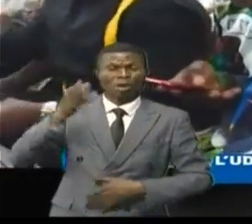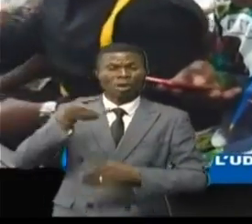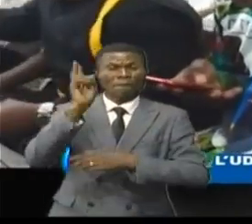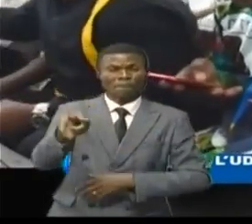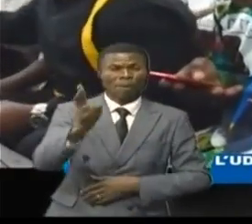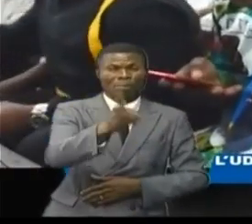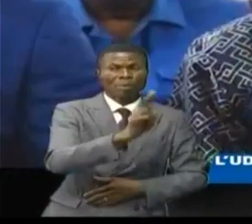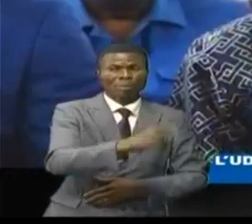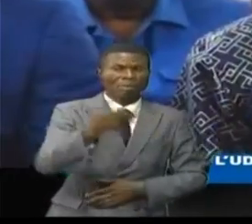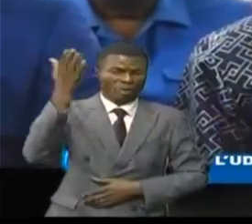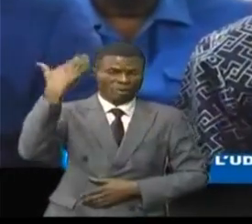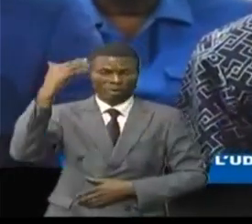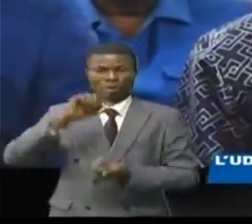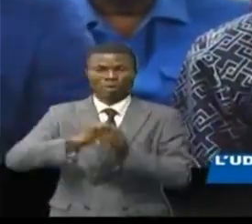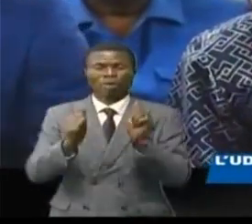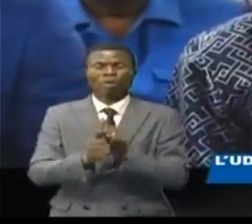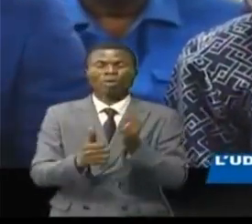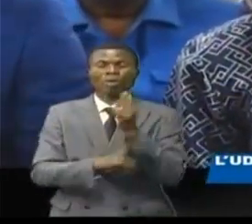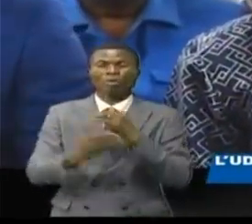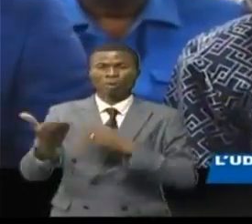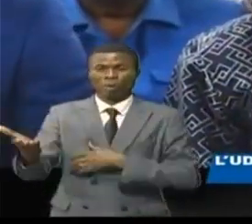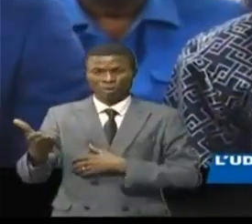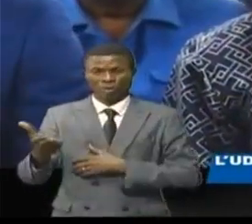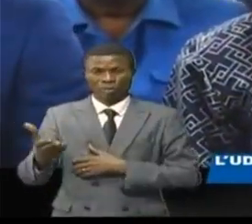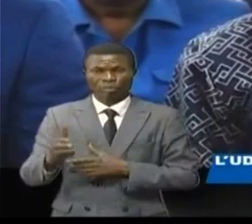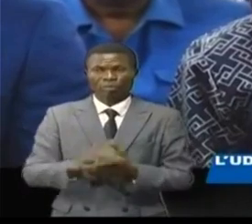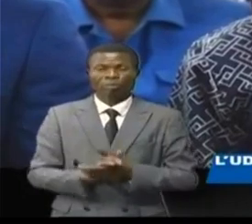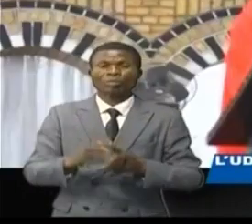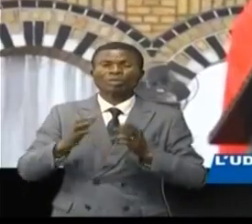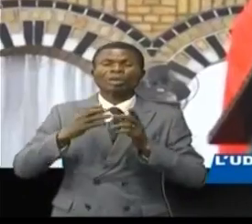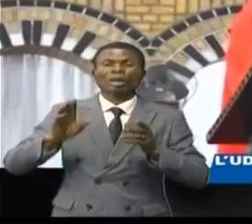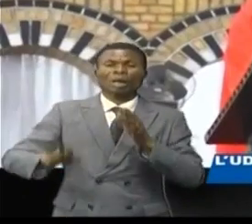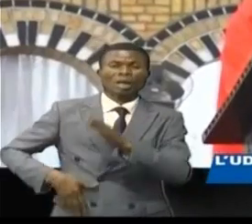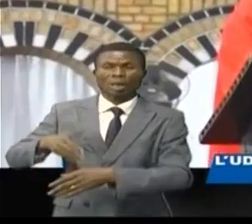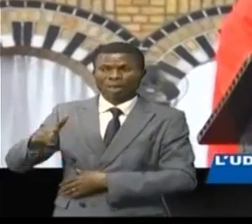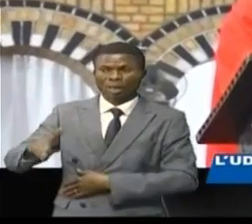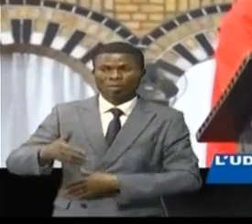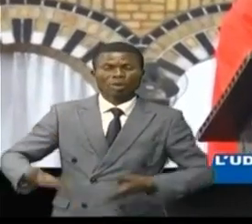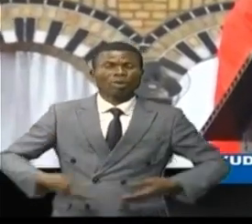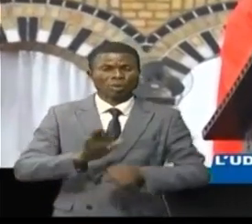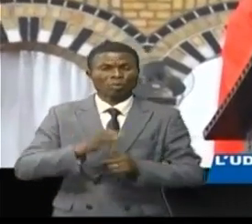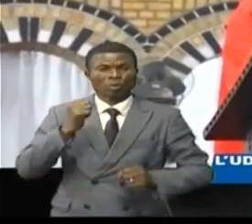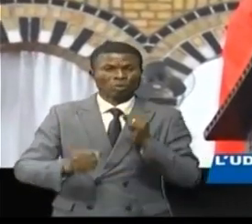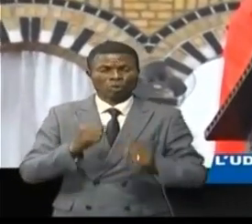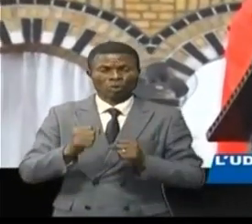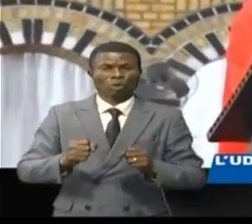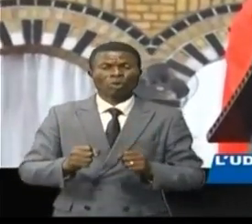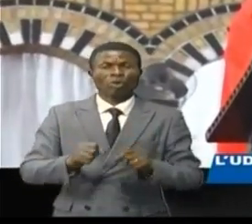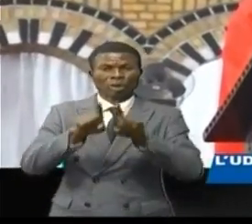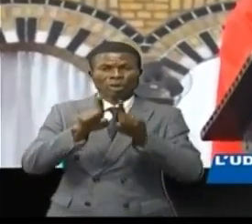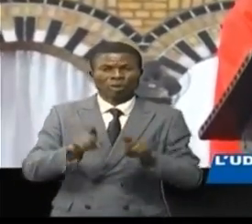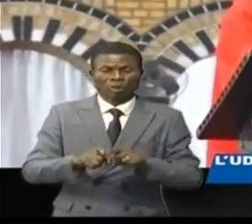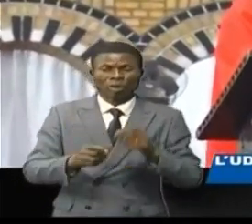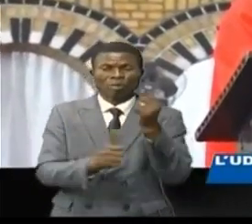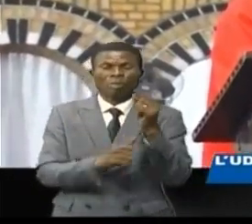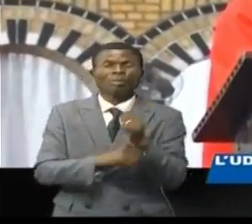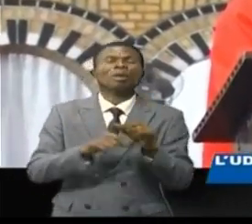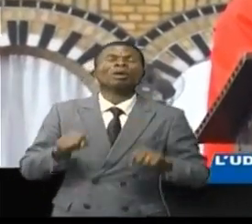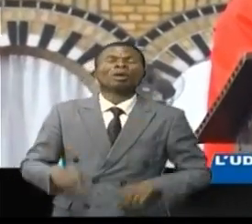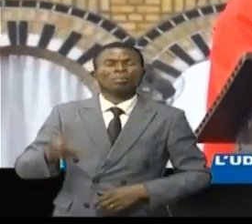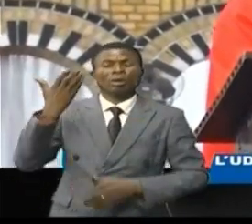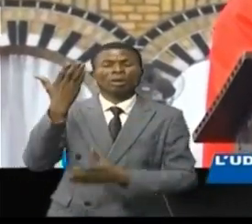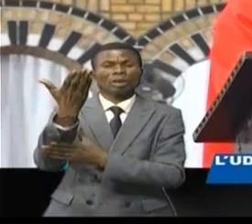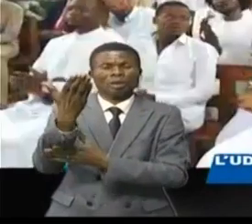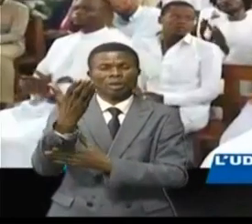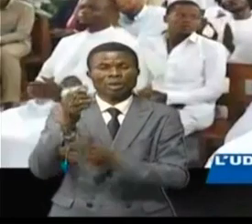balles et d'autres brûlés vifs. Ici, l'officiant du jour a salué le courage et la bravoure de ces martyrs qui revendiquaient